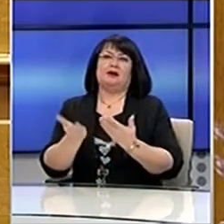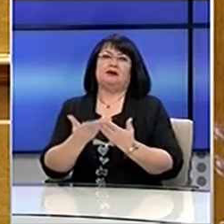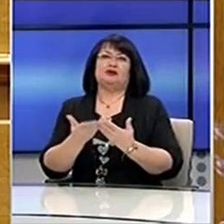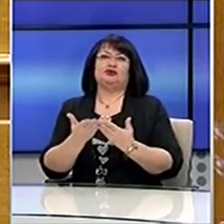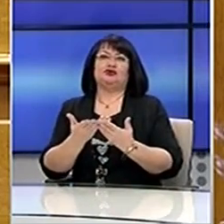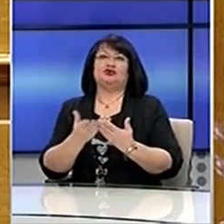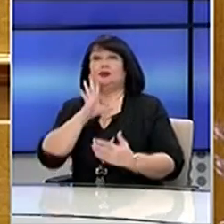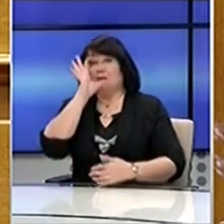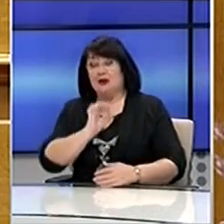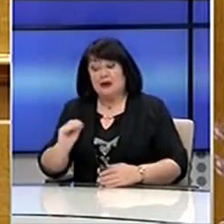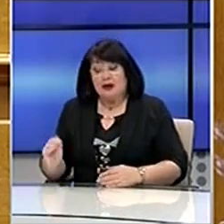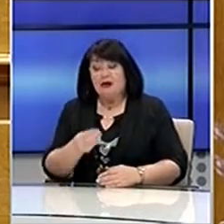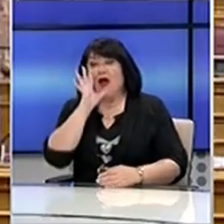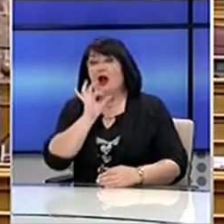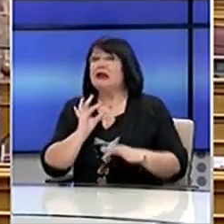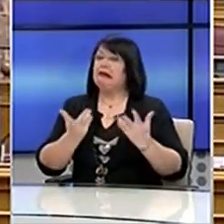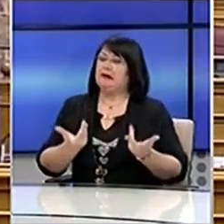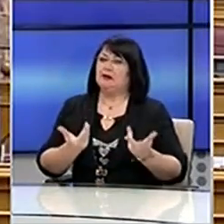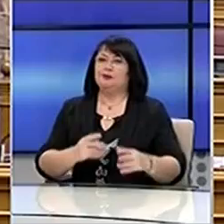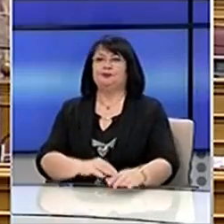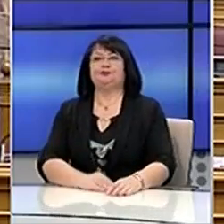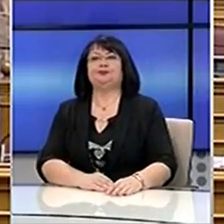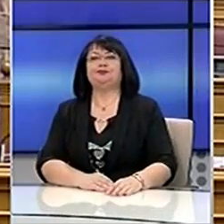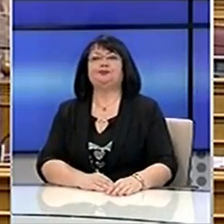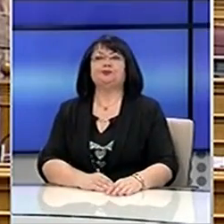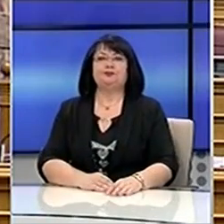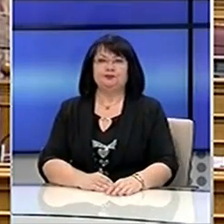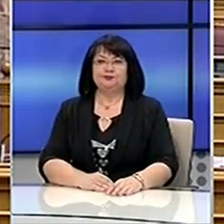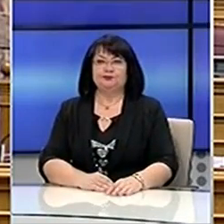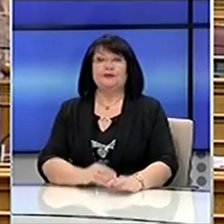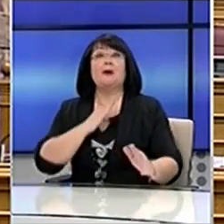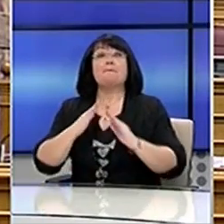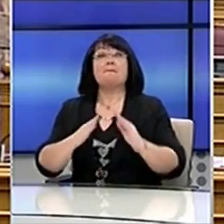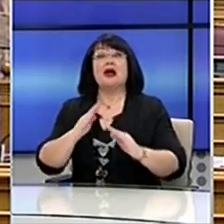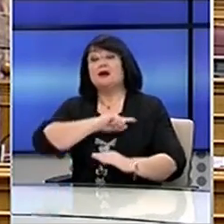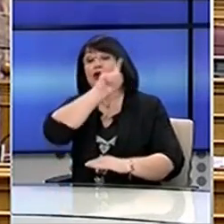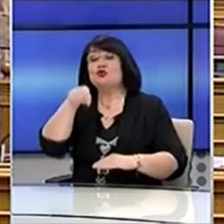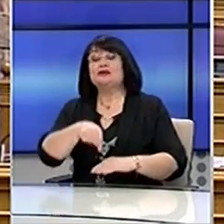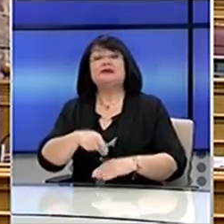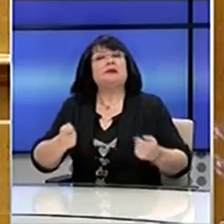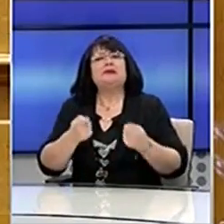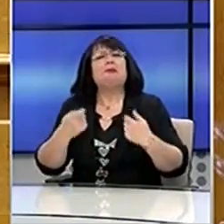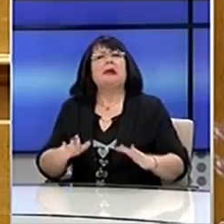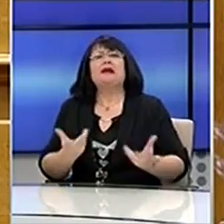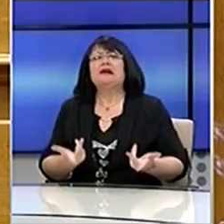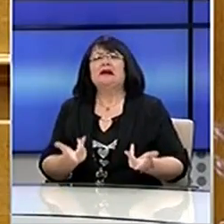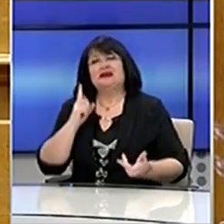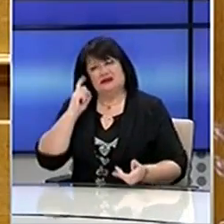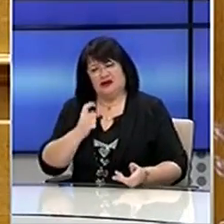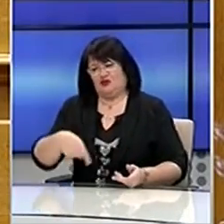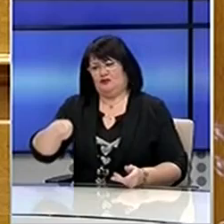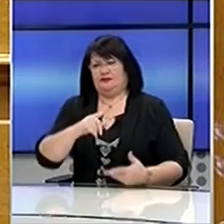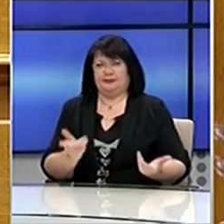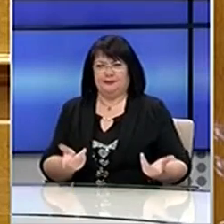εξέβρεση της πραγματικής αλήθειας. Το τι κάναμε από τον Μάρτιο λοιπόν μέχρι σήμερα είναι λίγο πολύ